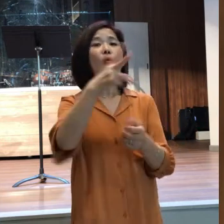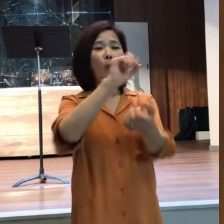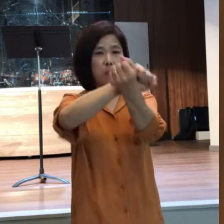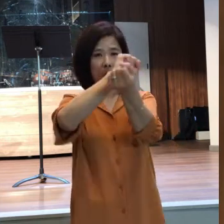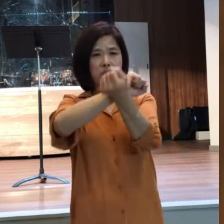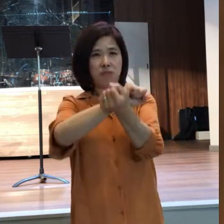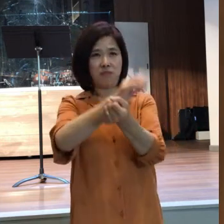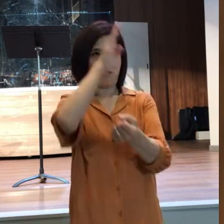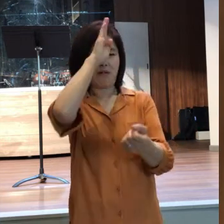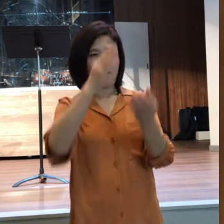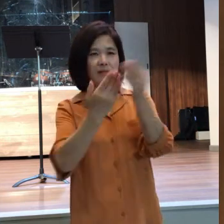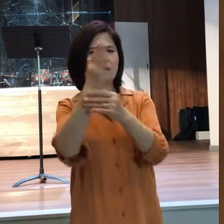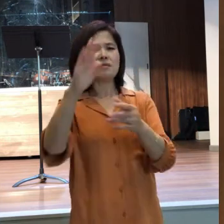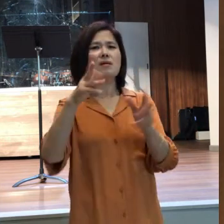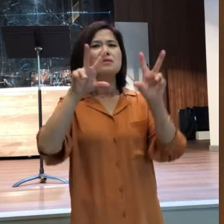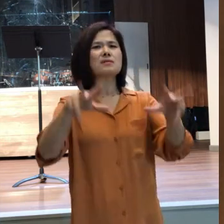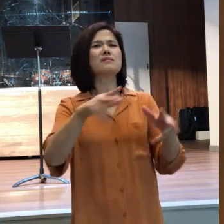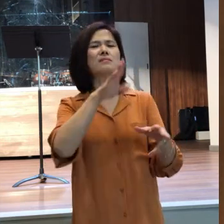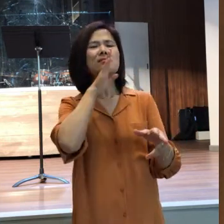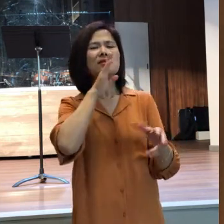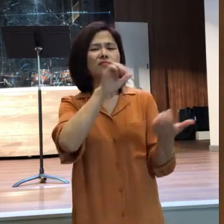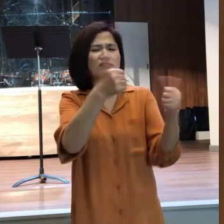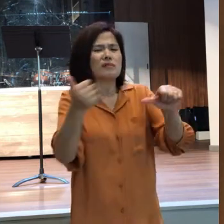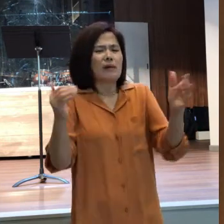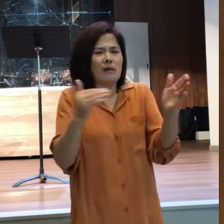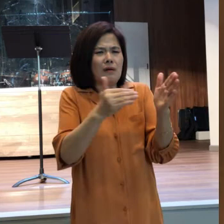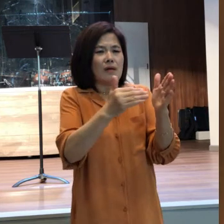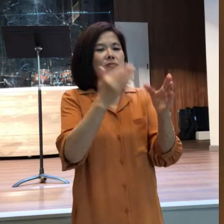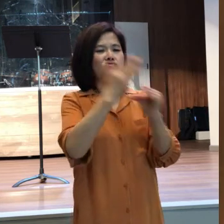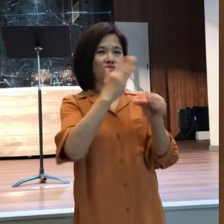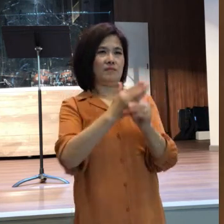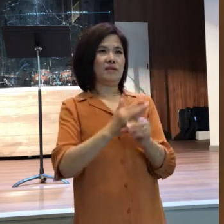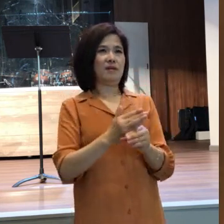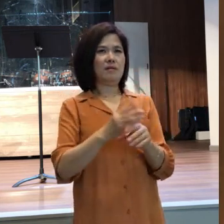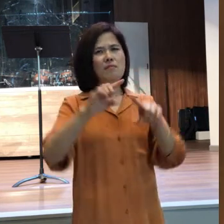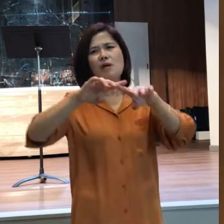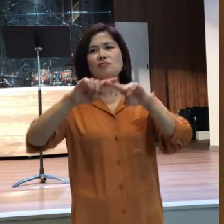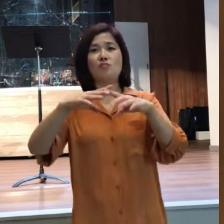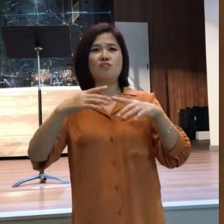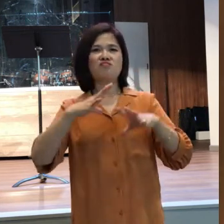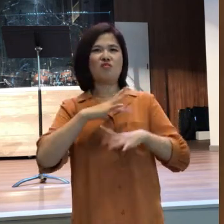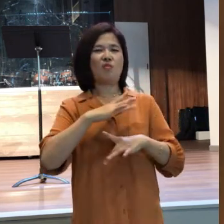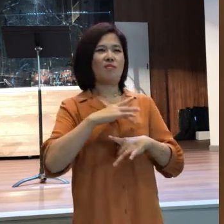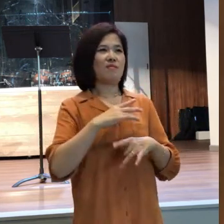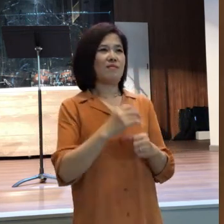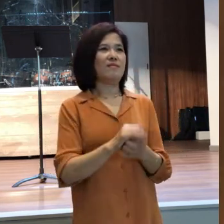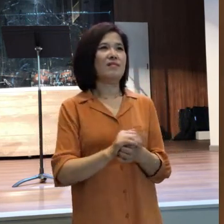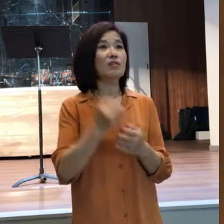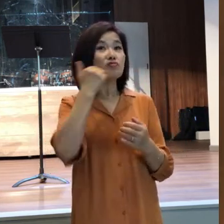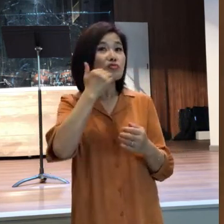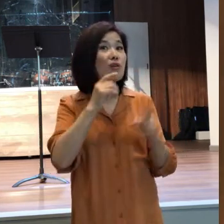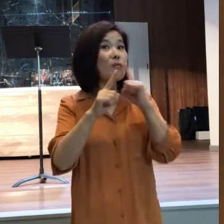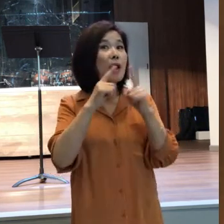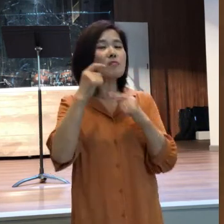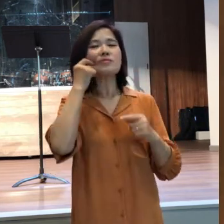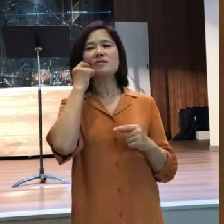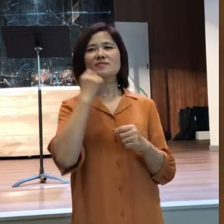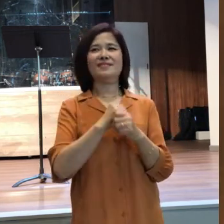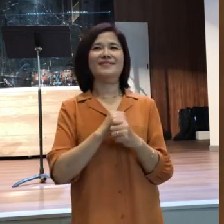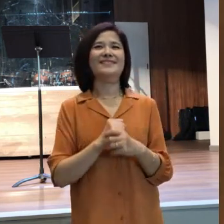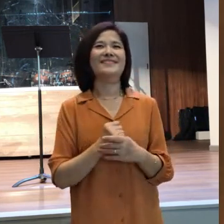코로나 걸려가지고 지금 사경을 헤매고 있어요. 이 방송이 무서워. 이 방송이 또 누구라고는 얘기 안